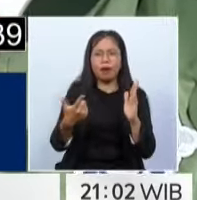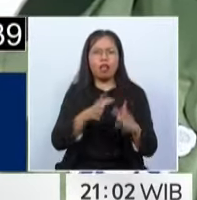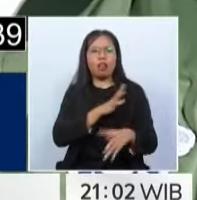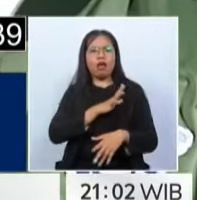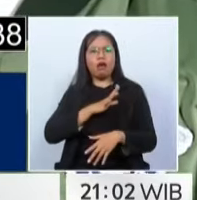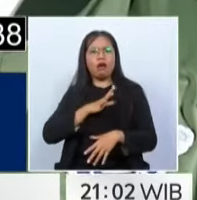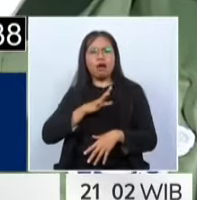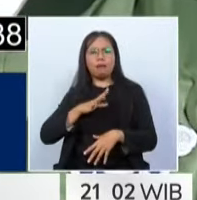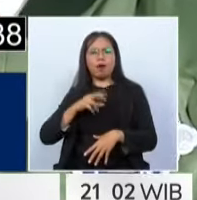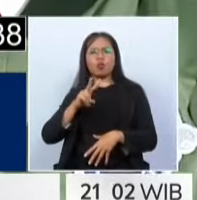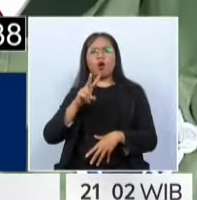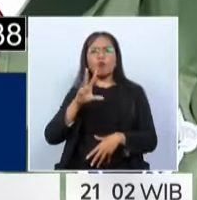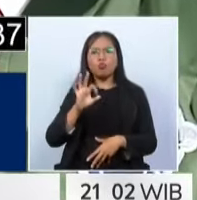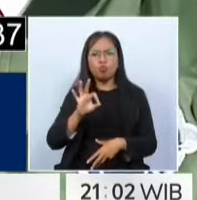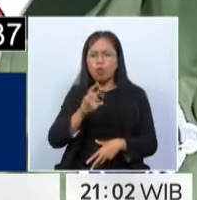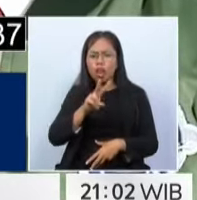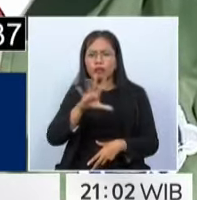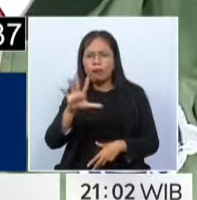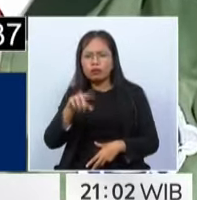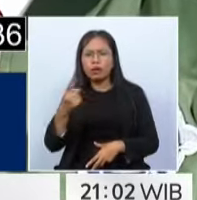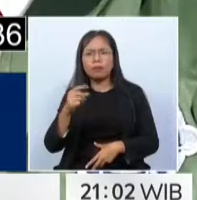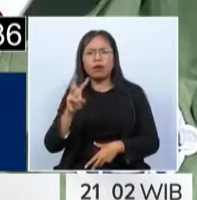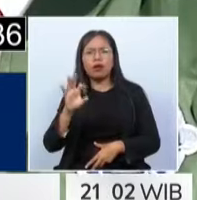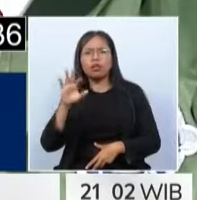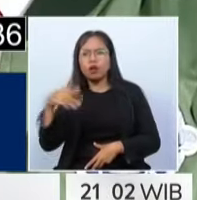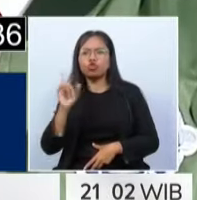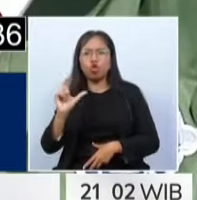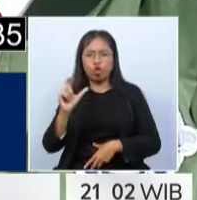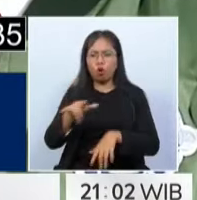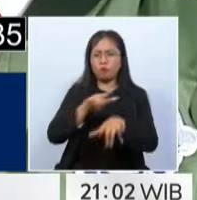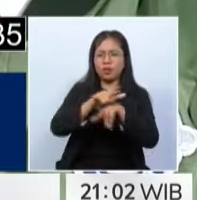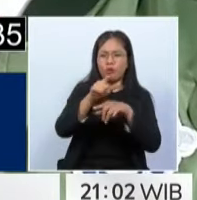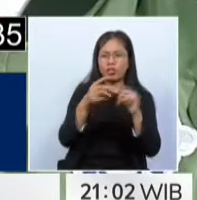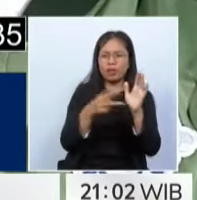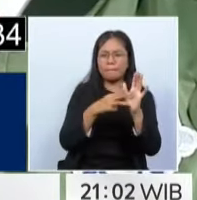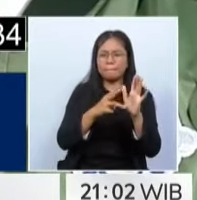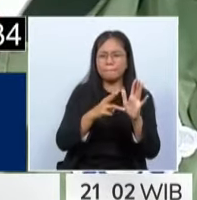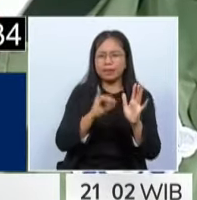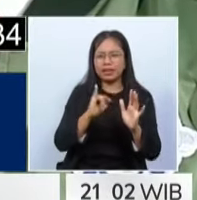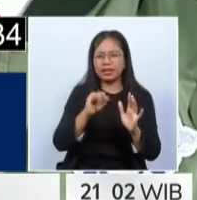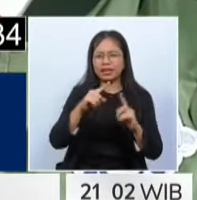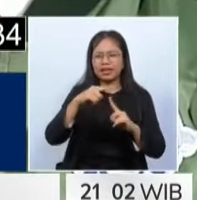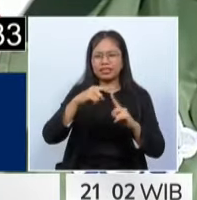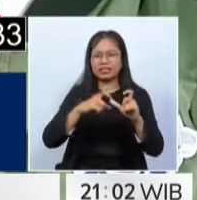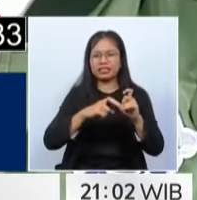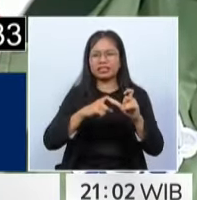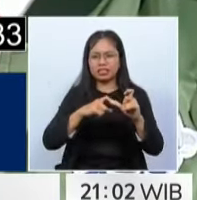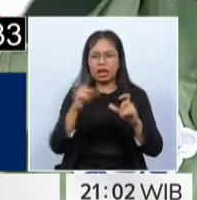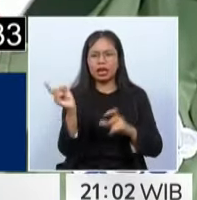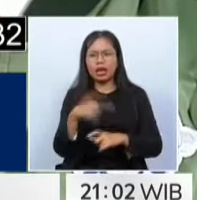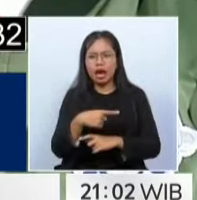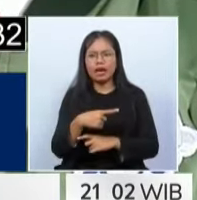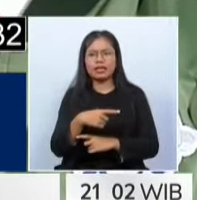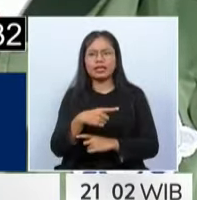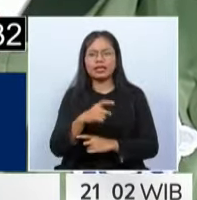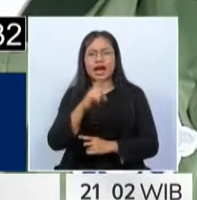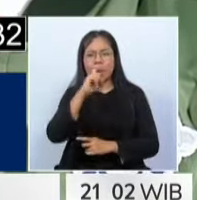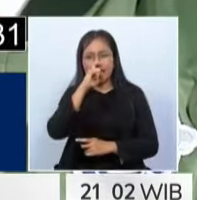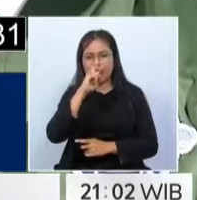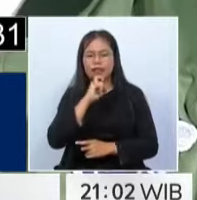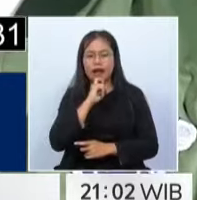umpamanya pesawat Miraj 2005 yang ada di Qatar yang rencananya kita ingin